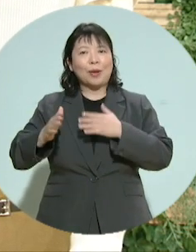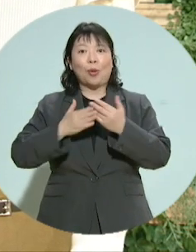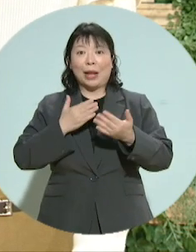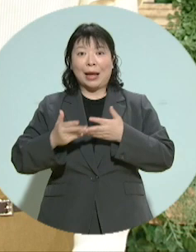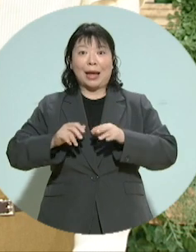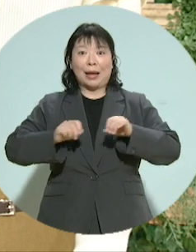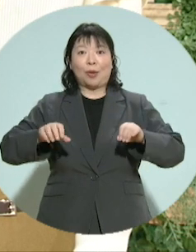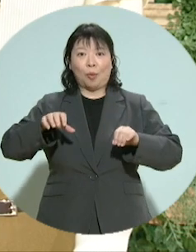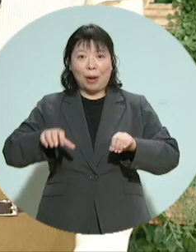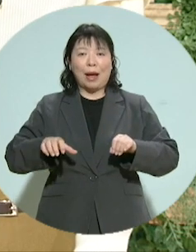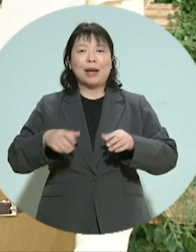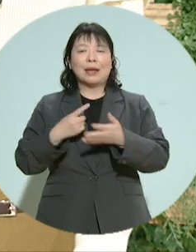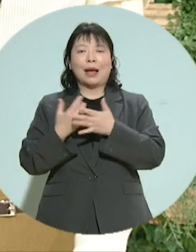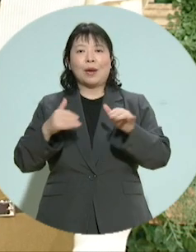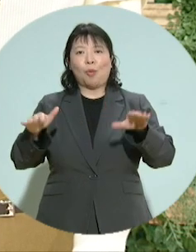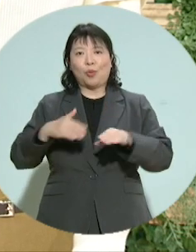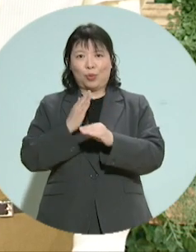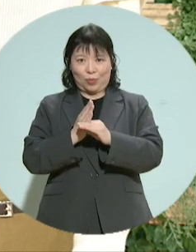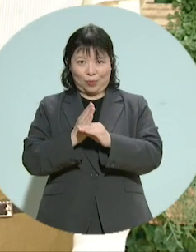加者を募集しています。